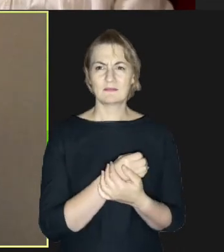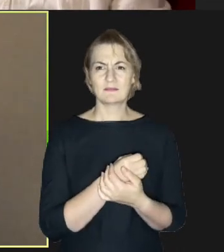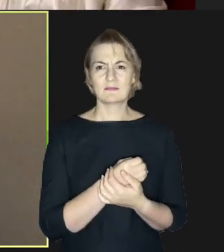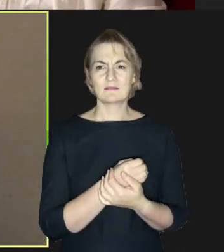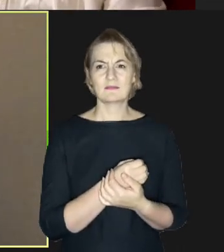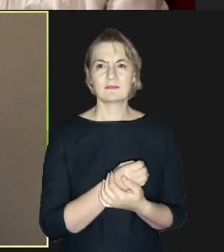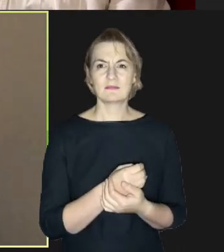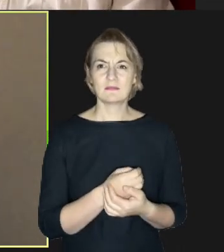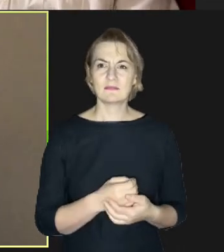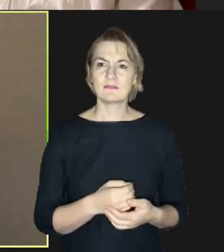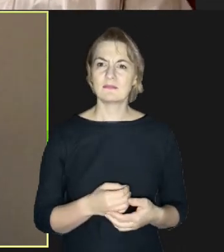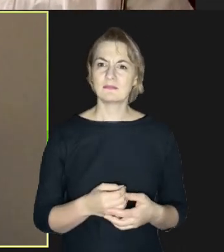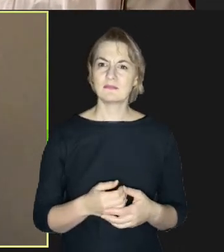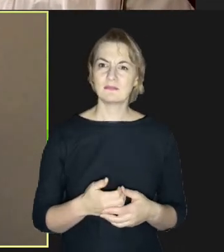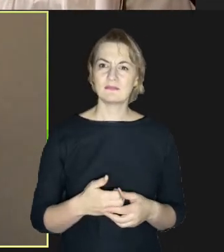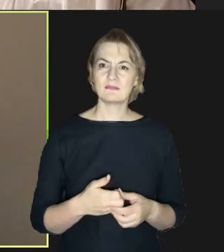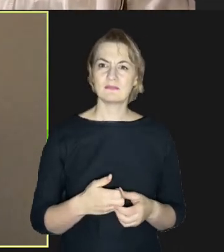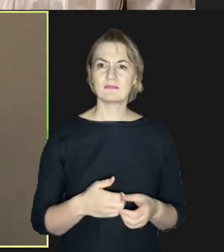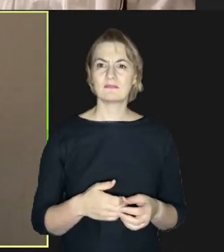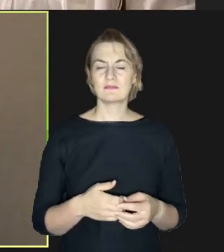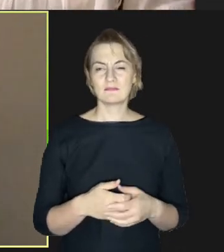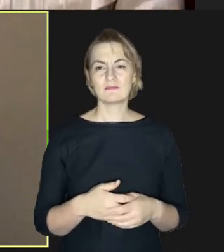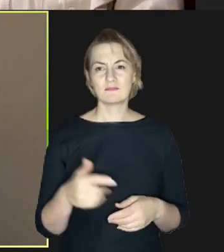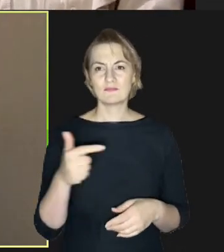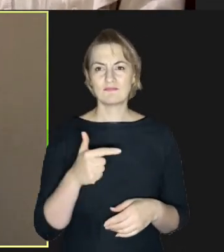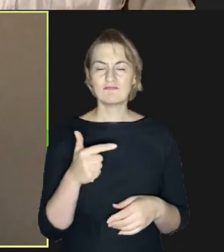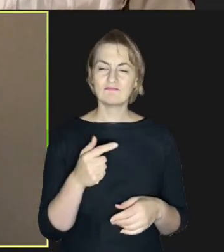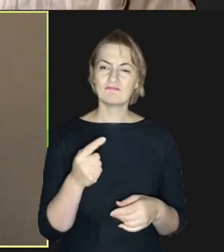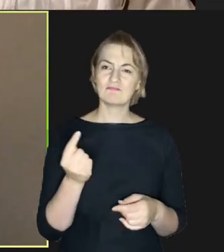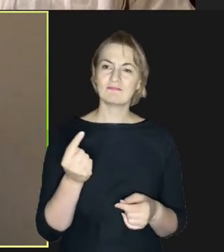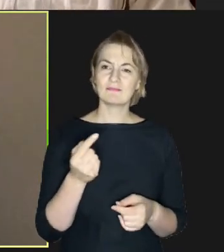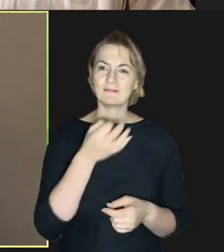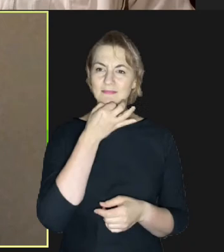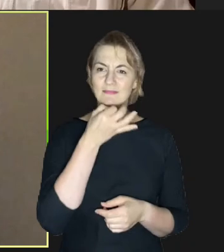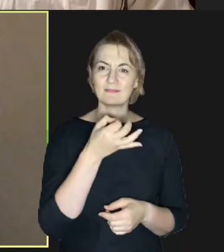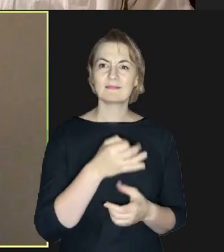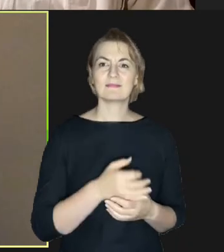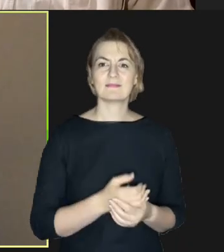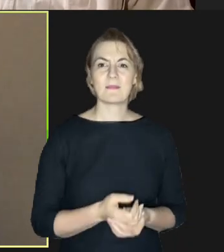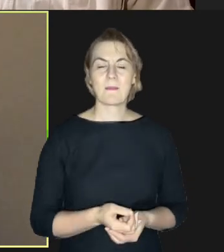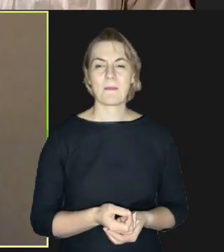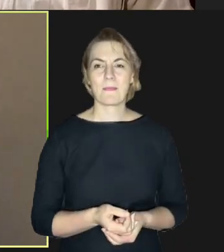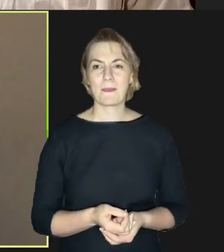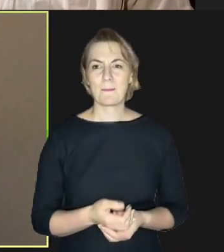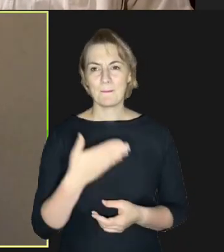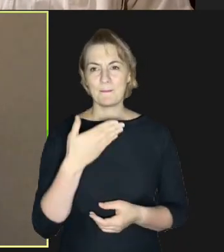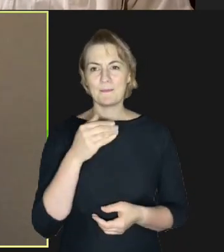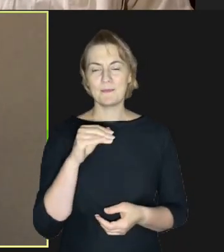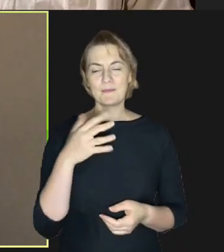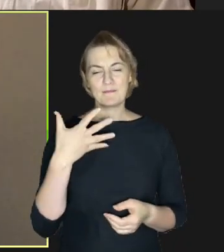powinien zadać Kartezjuszowi, gdyby przyszedł do niego na Doksan. Tak? Kartezjuszu, powiedziałeś,